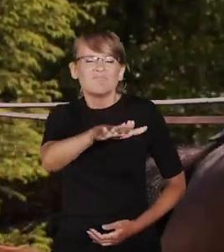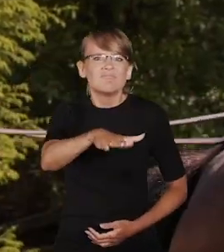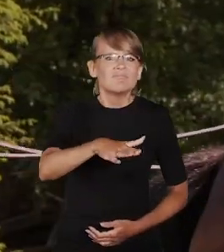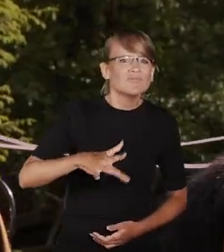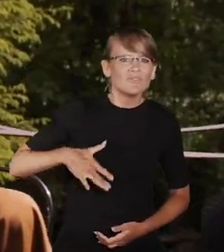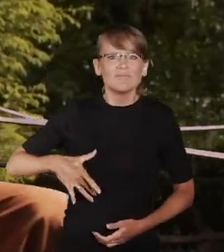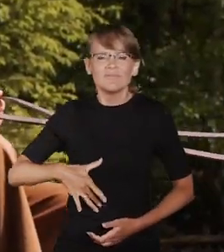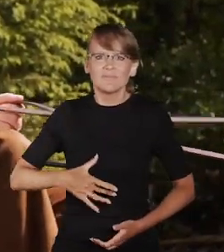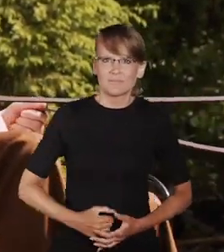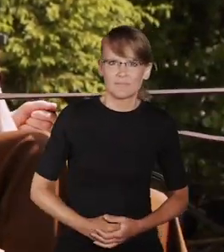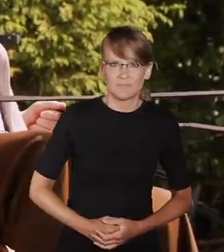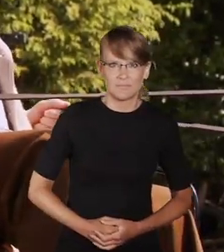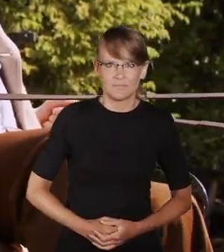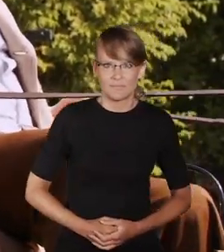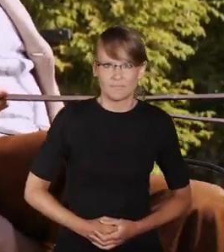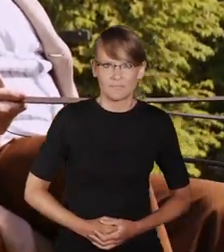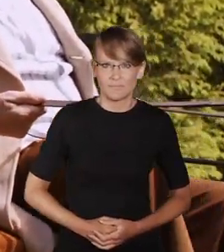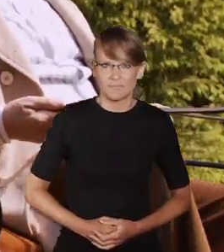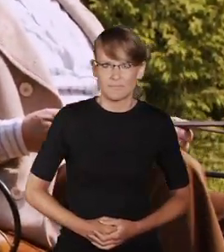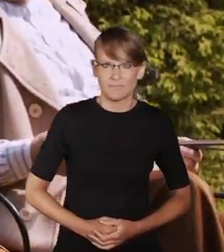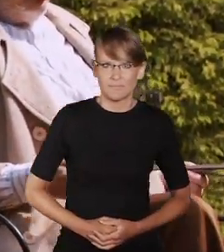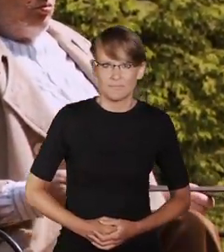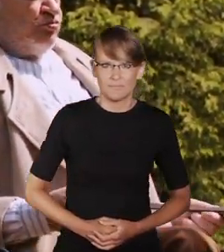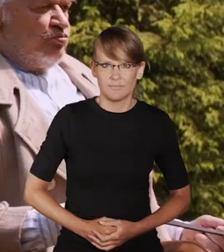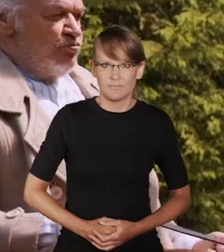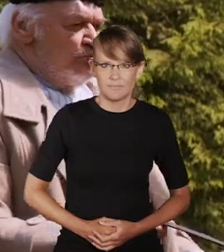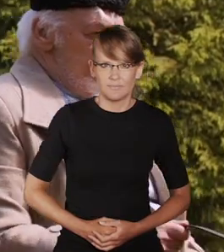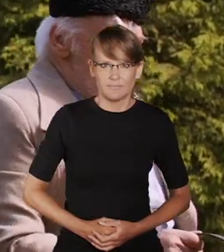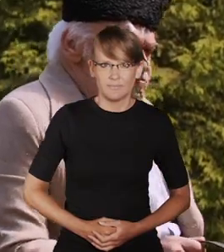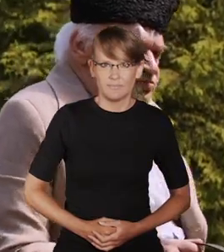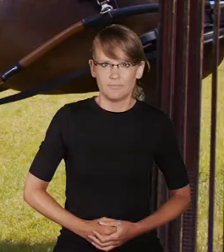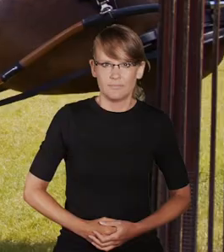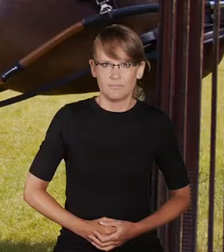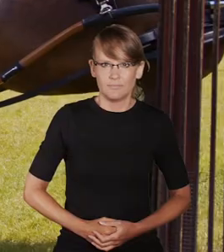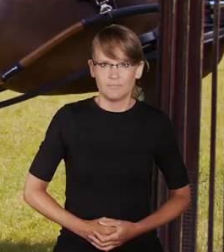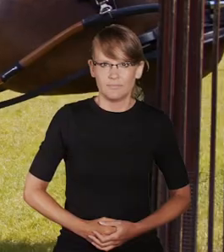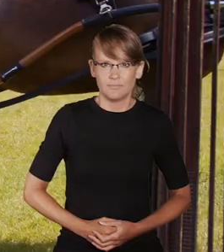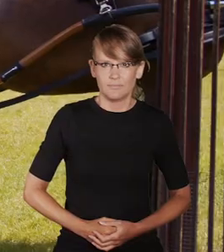No. Za bardzo jesteś pyskaty, ośle jeden!